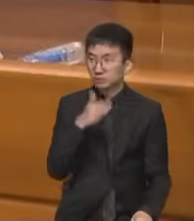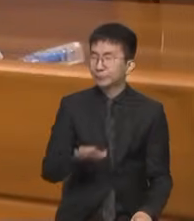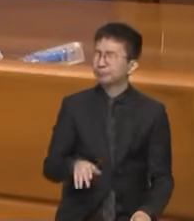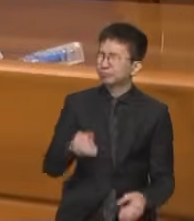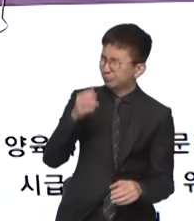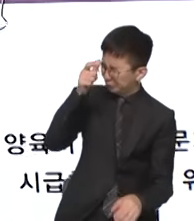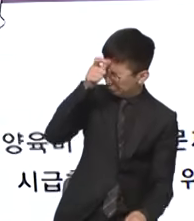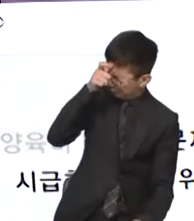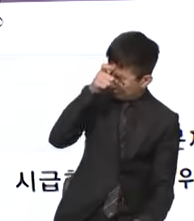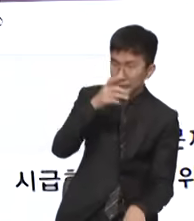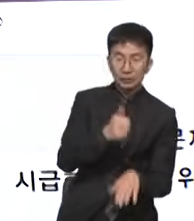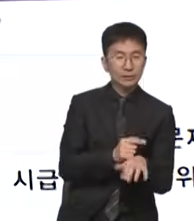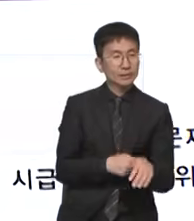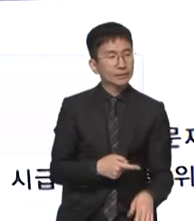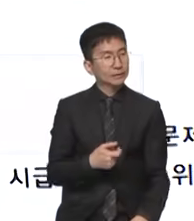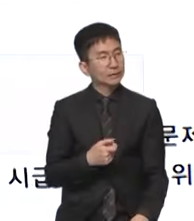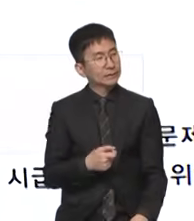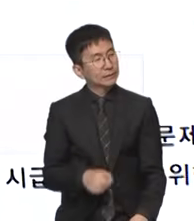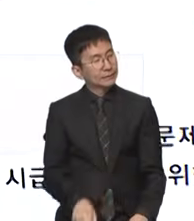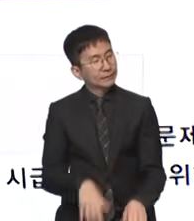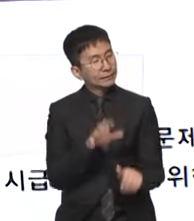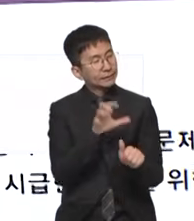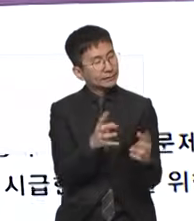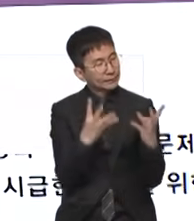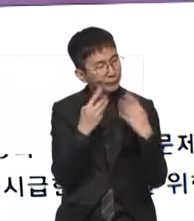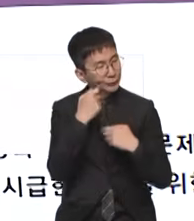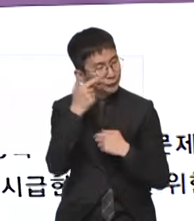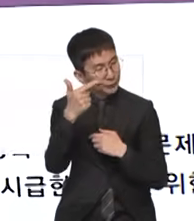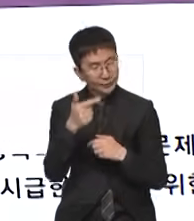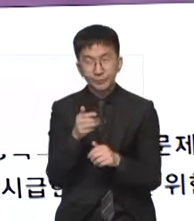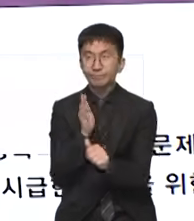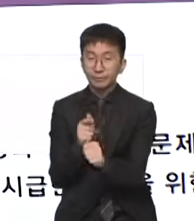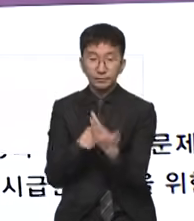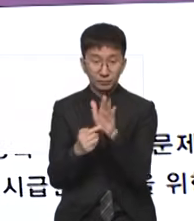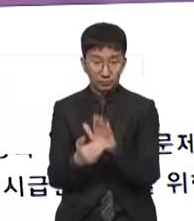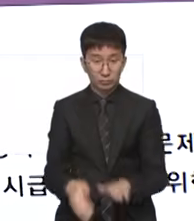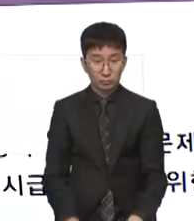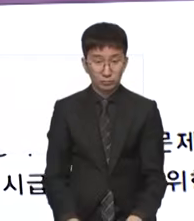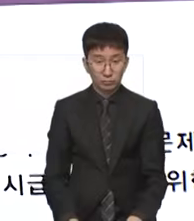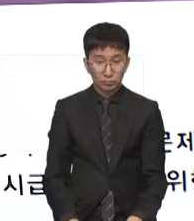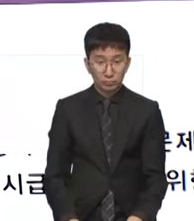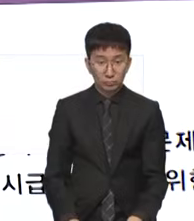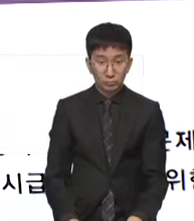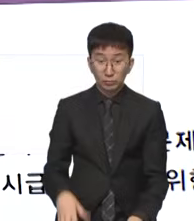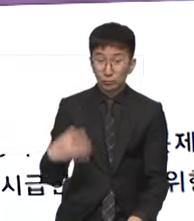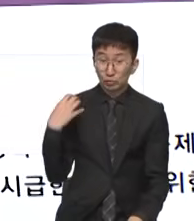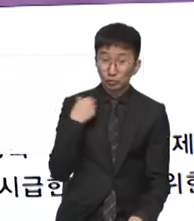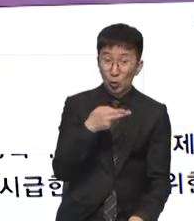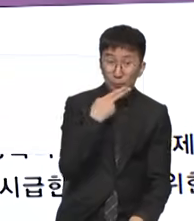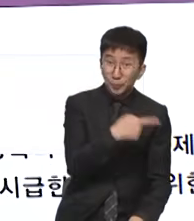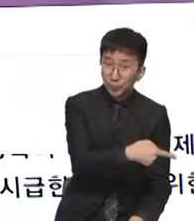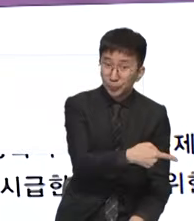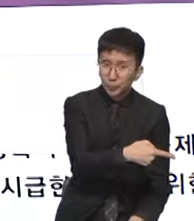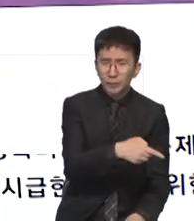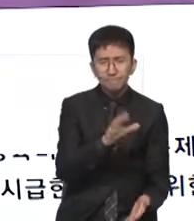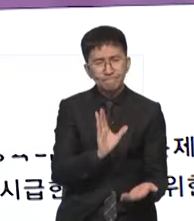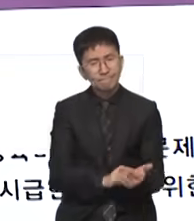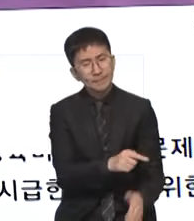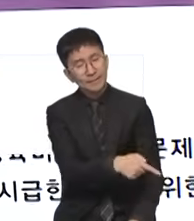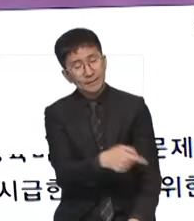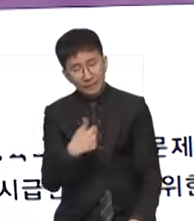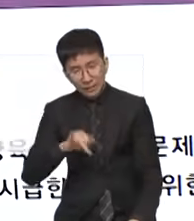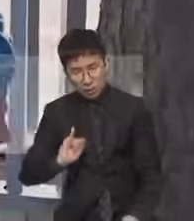구형했습니다. 양육 의무를 다하지 않는 비양육자보다 우리 아이들의 권리가 우선되는 강력하고 단호한 처벌을